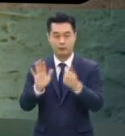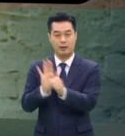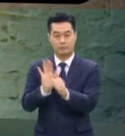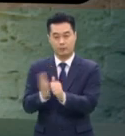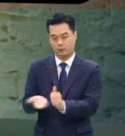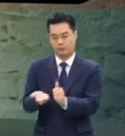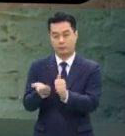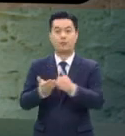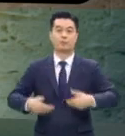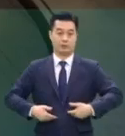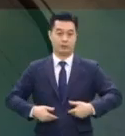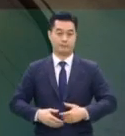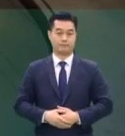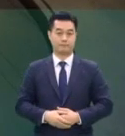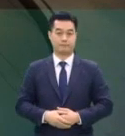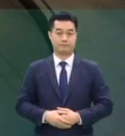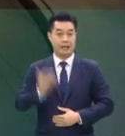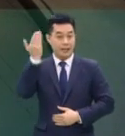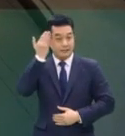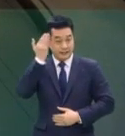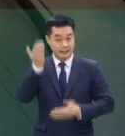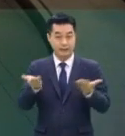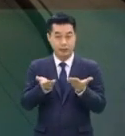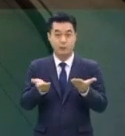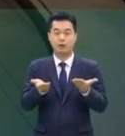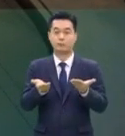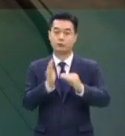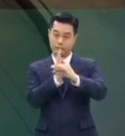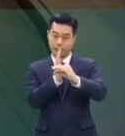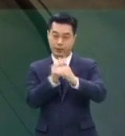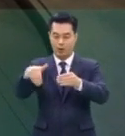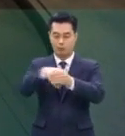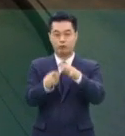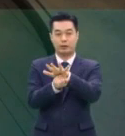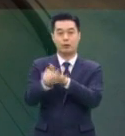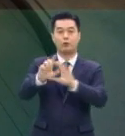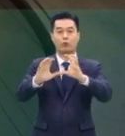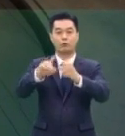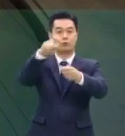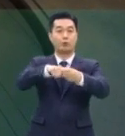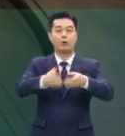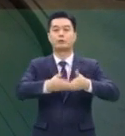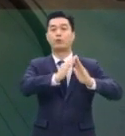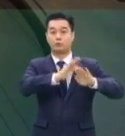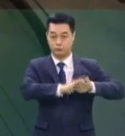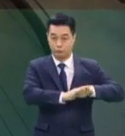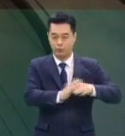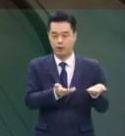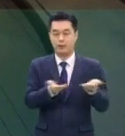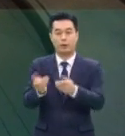필요합니다 지식서비스 업 중심의 문화 선도 국가를 목표로 서비스 업을 고도와